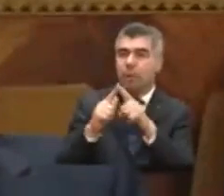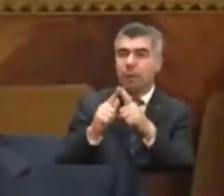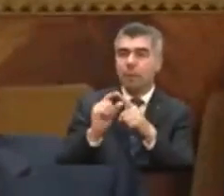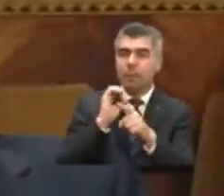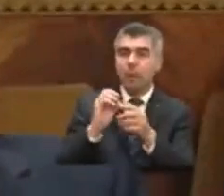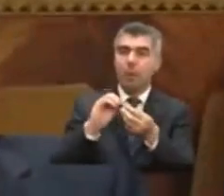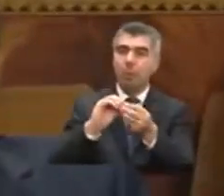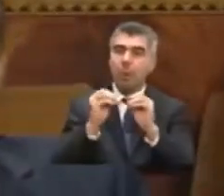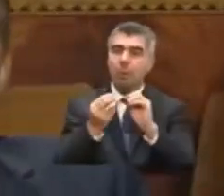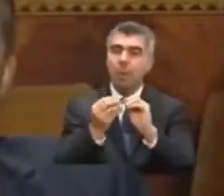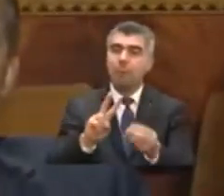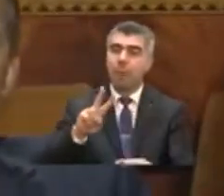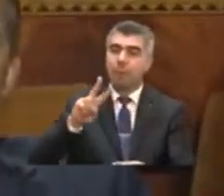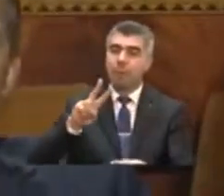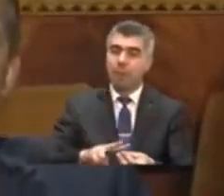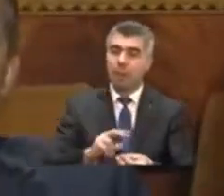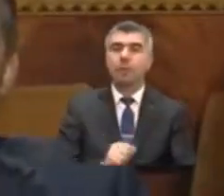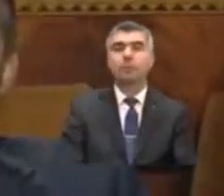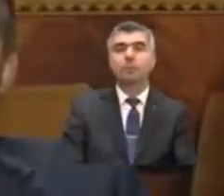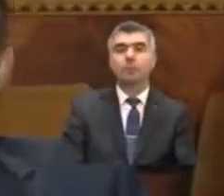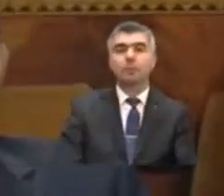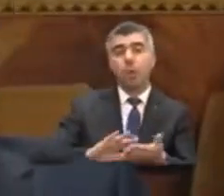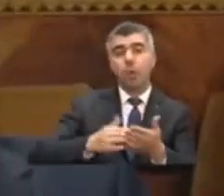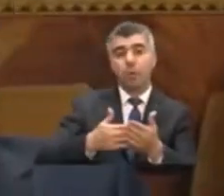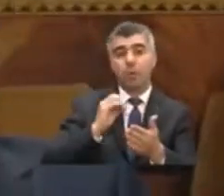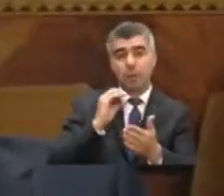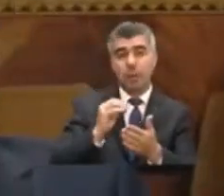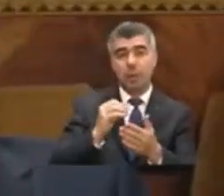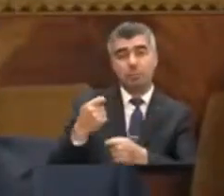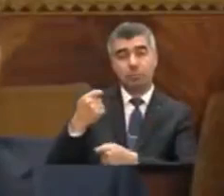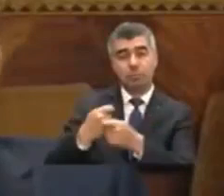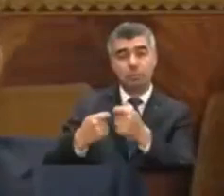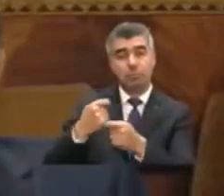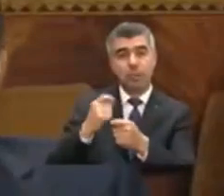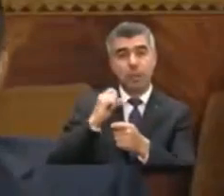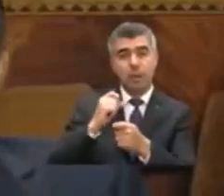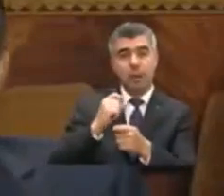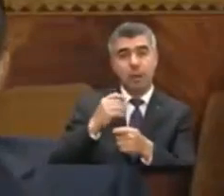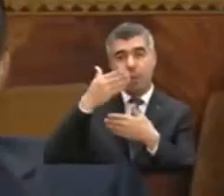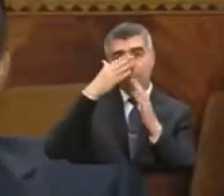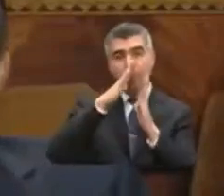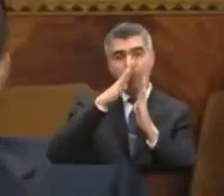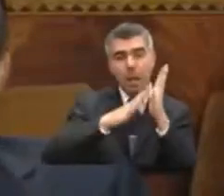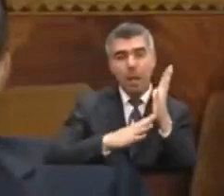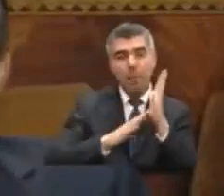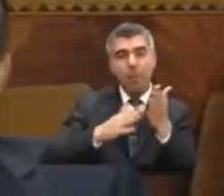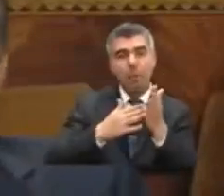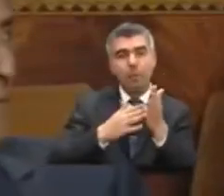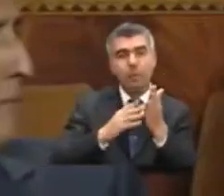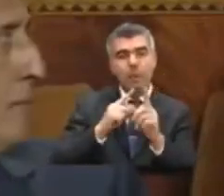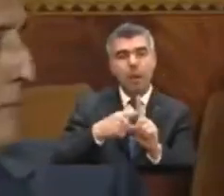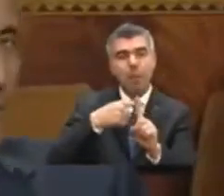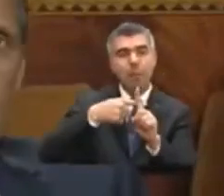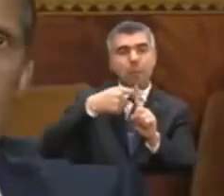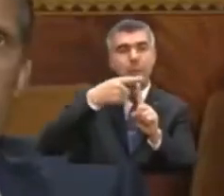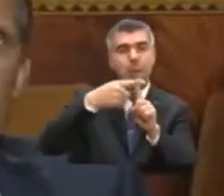الحقيقية، فعلى المستوى الاقتصاد الوطني هناك تعثر ملحوظ في تعزيز نسبة النمو ودعم الإنتاج